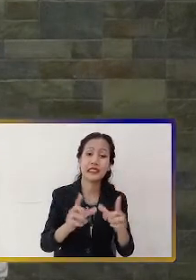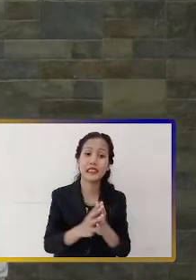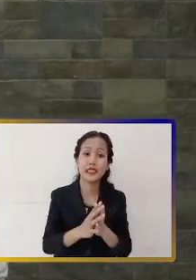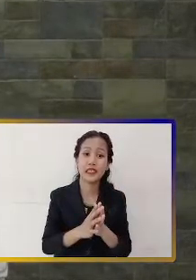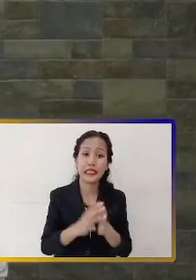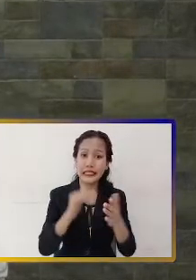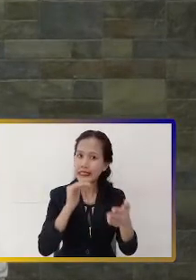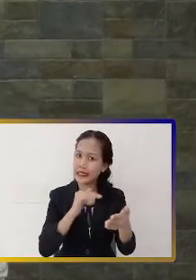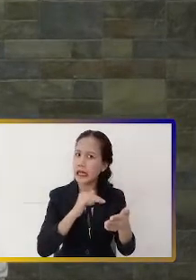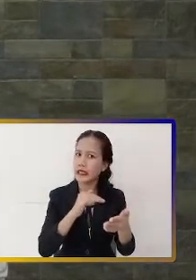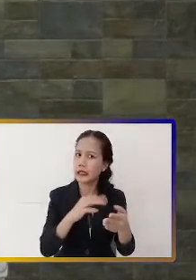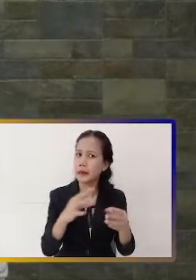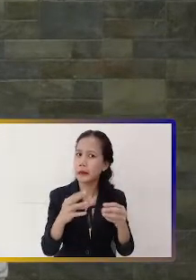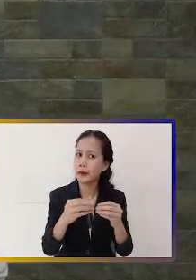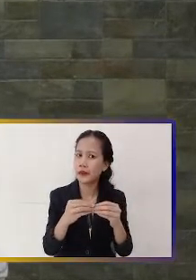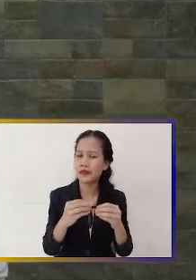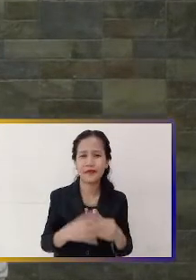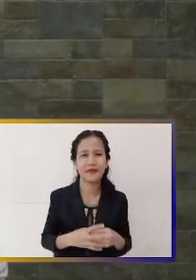you, you try.